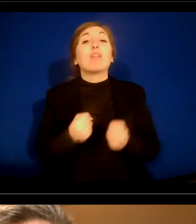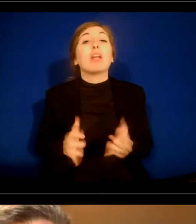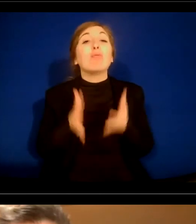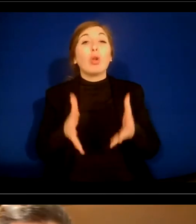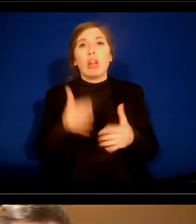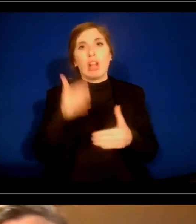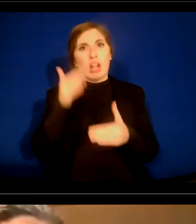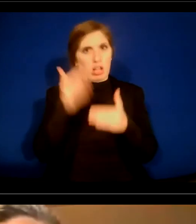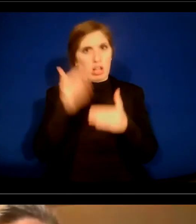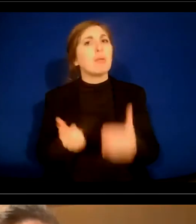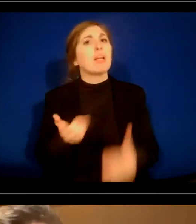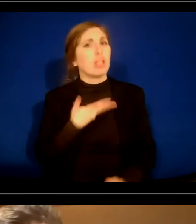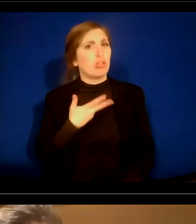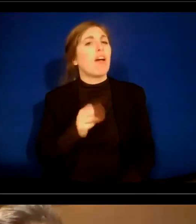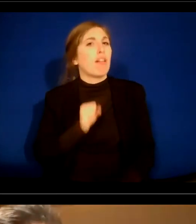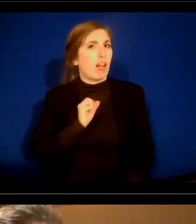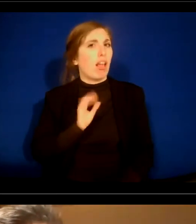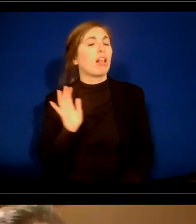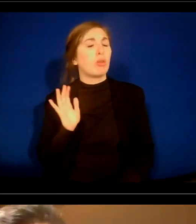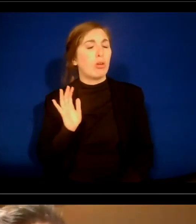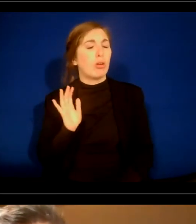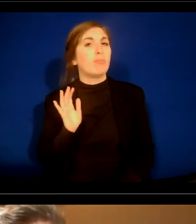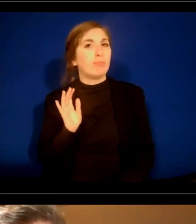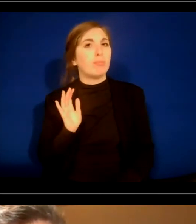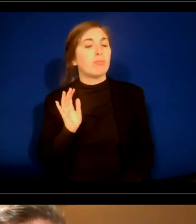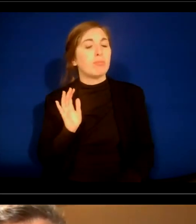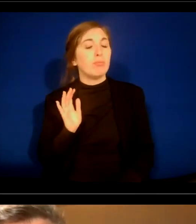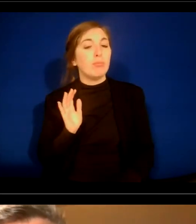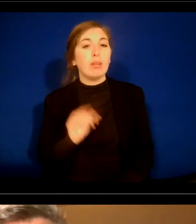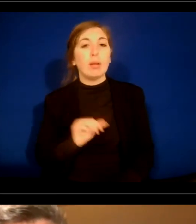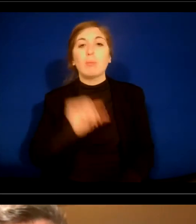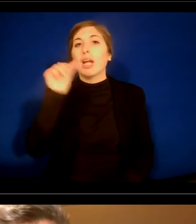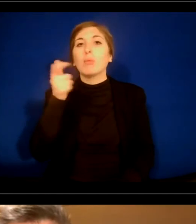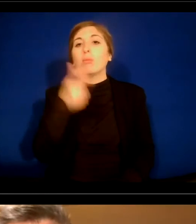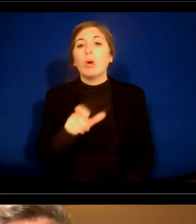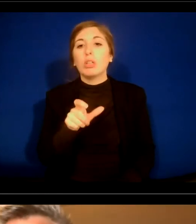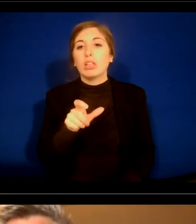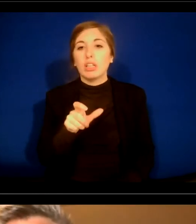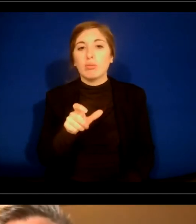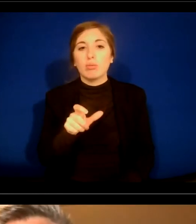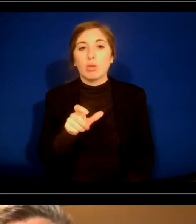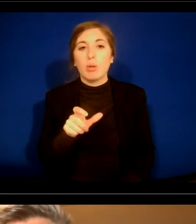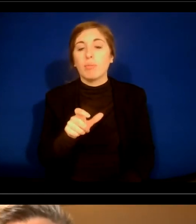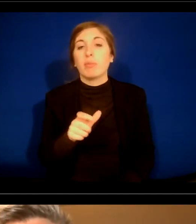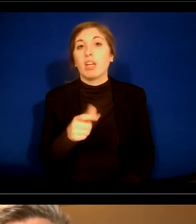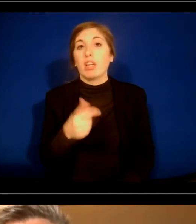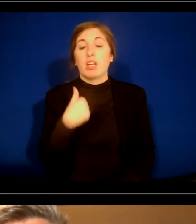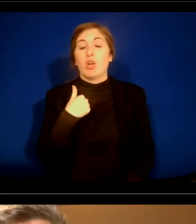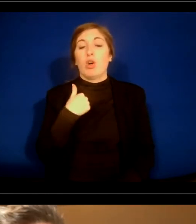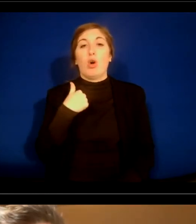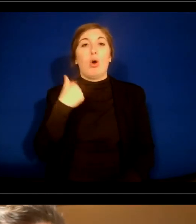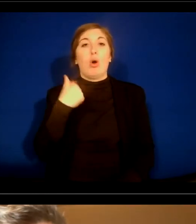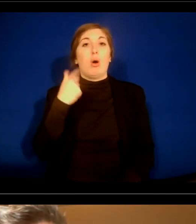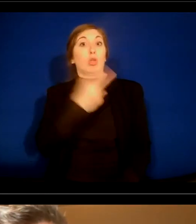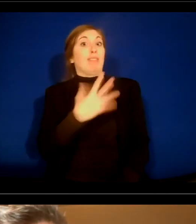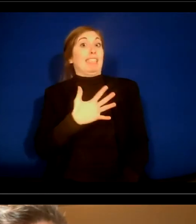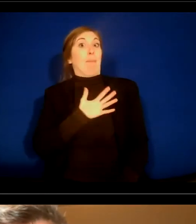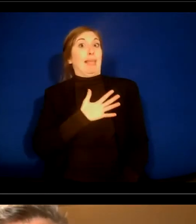credo. Intanto perché abbiamo a che vedere, io parlo dal mio vertice osservativo, che è